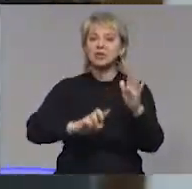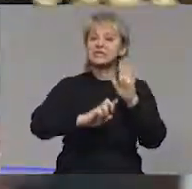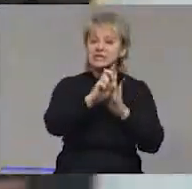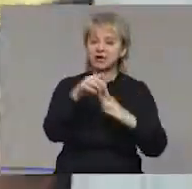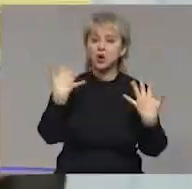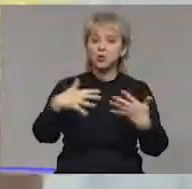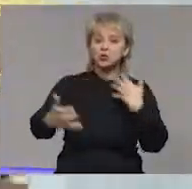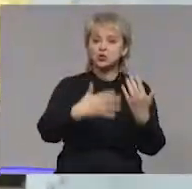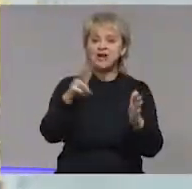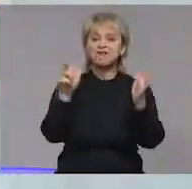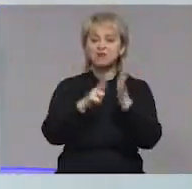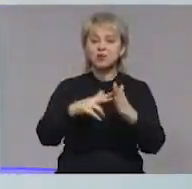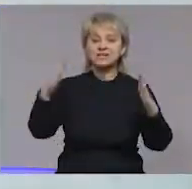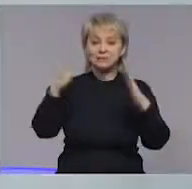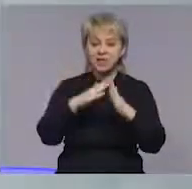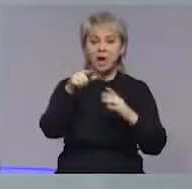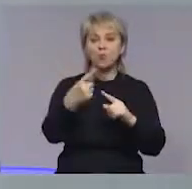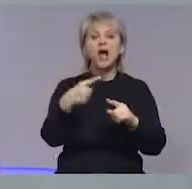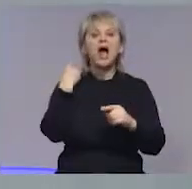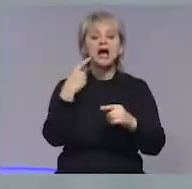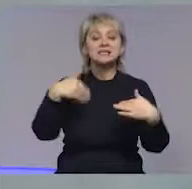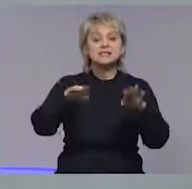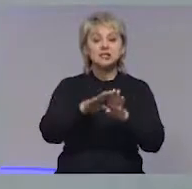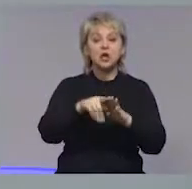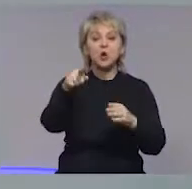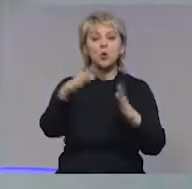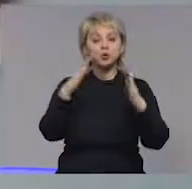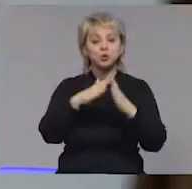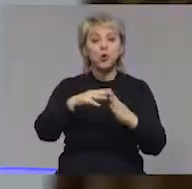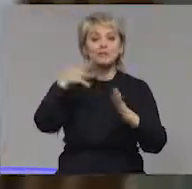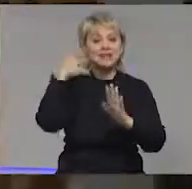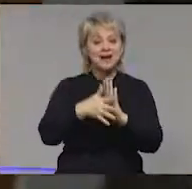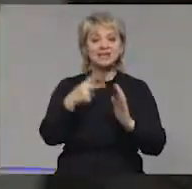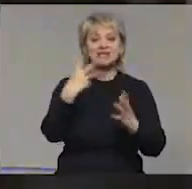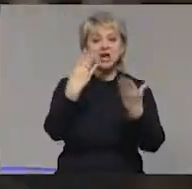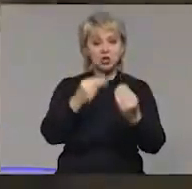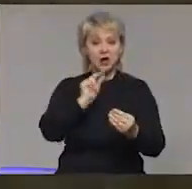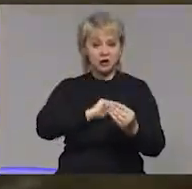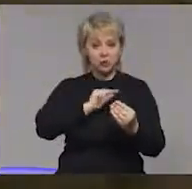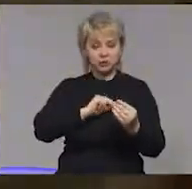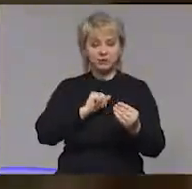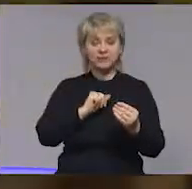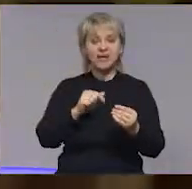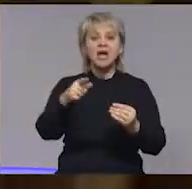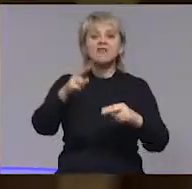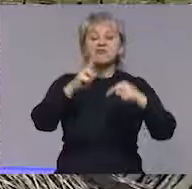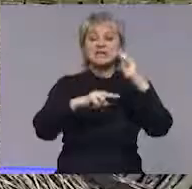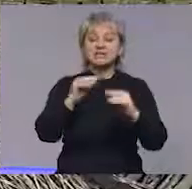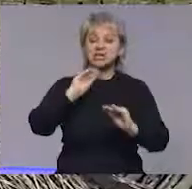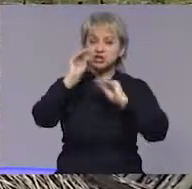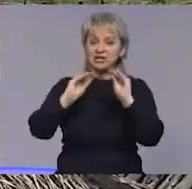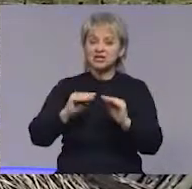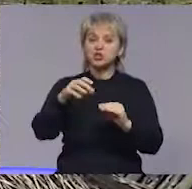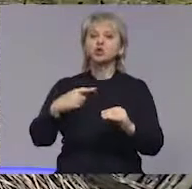Уже разобрали 8 конструкций. На один такой курень уходит 2 дня работы. Возводили декорации